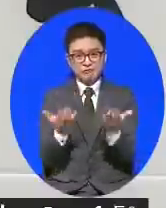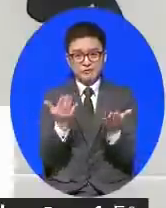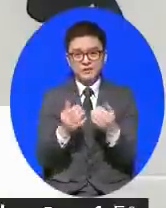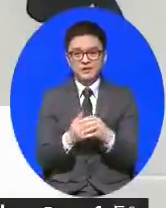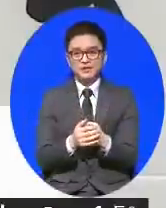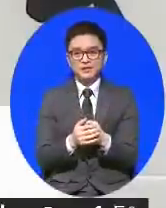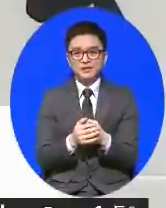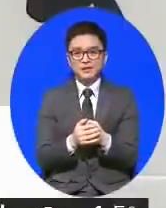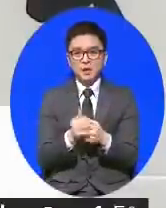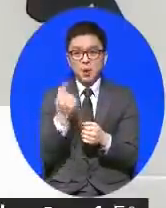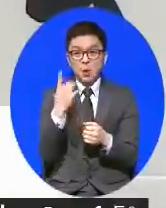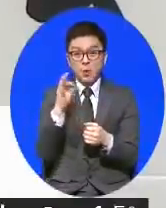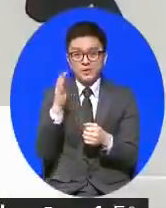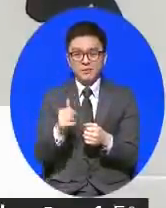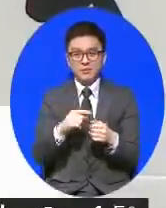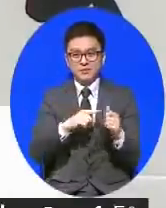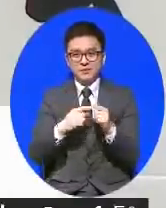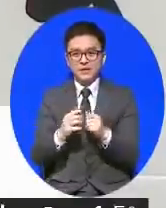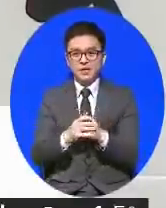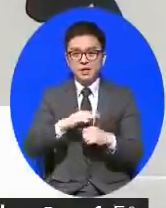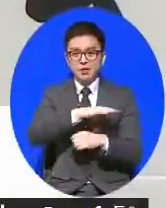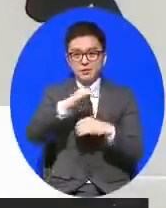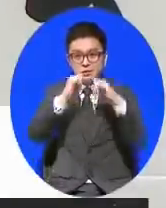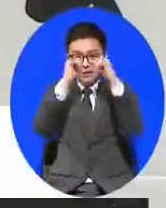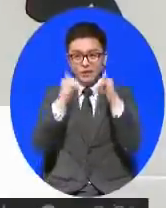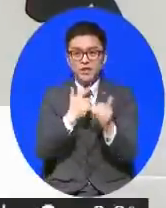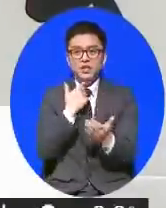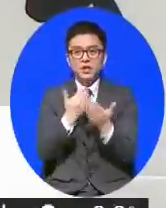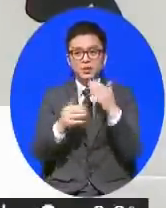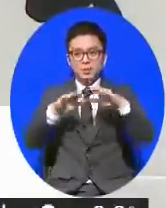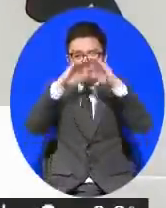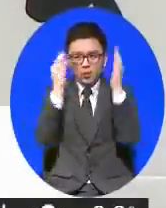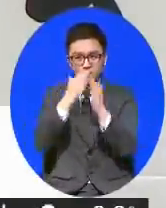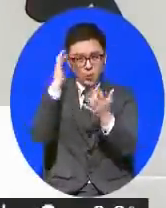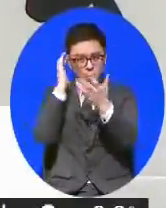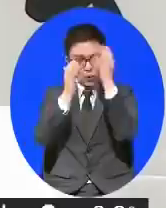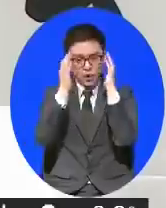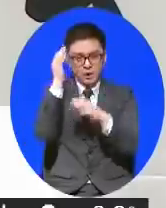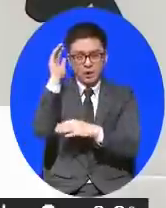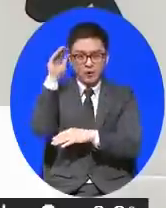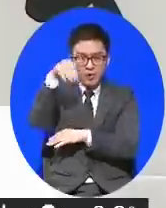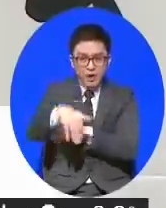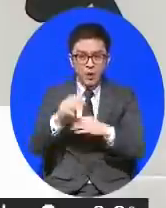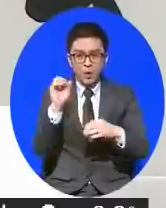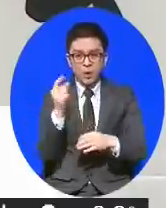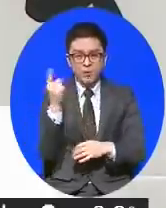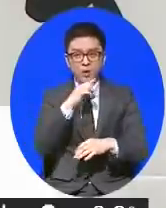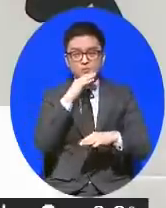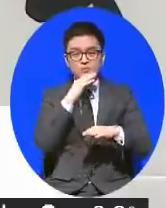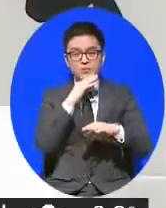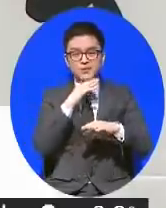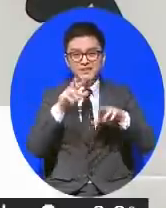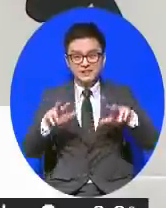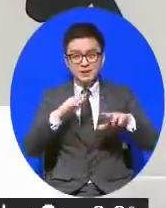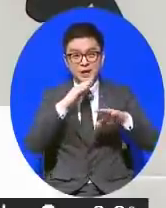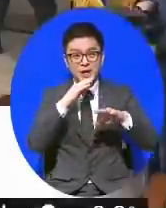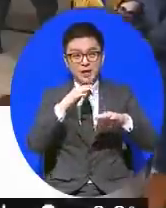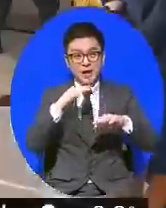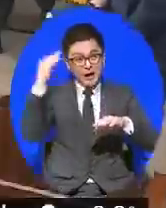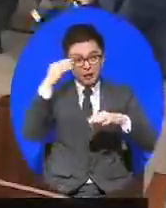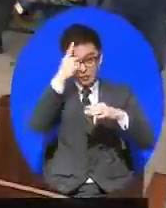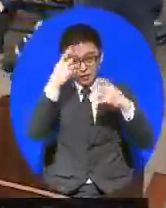안고 있는 모든 혼란과 대응의 원인은 바로 이 정권의 좌파 국가 사회주의라고 생각을